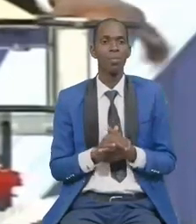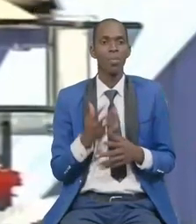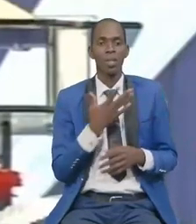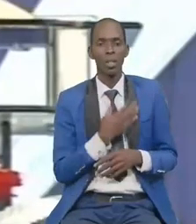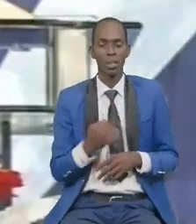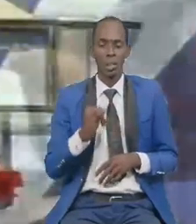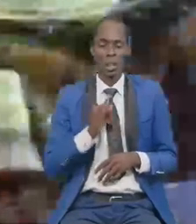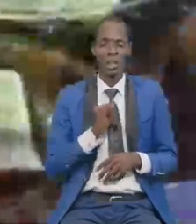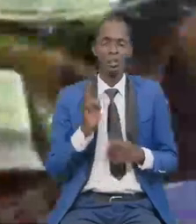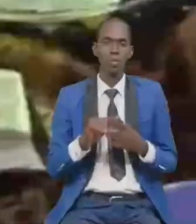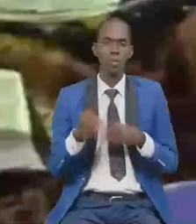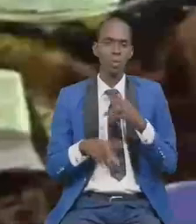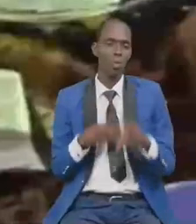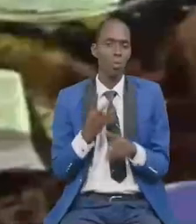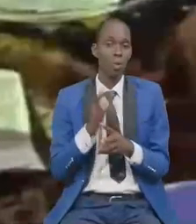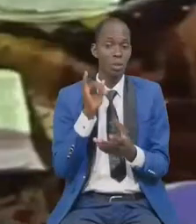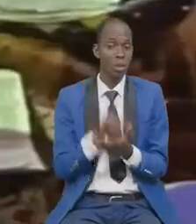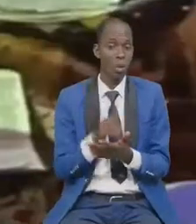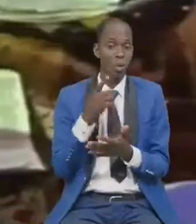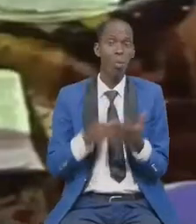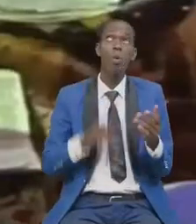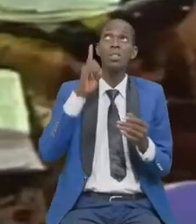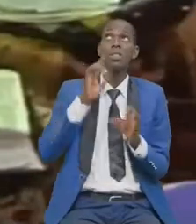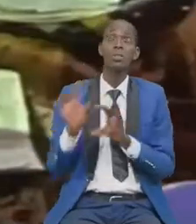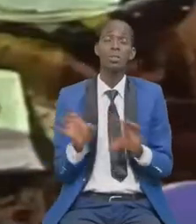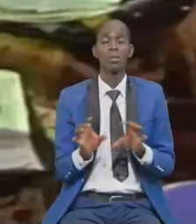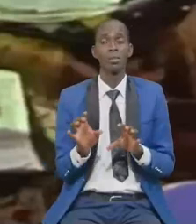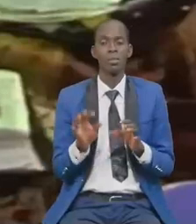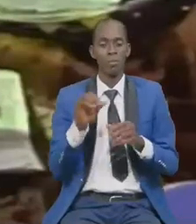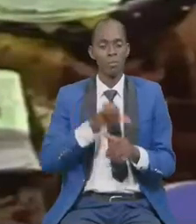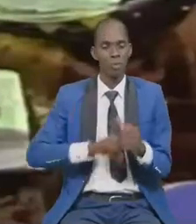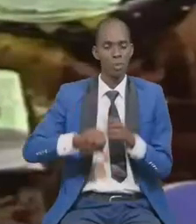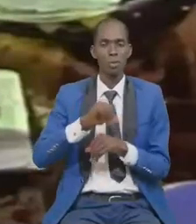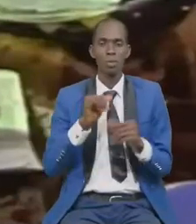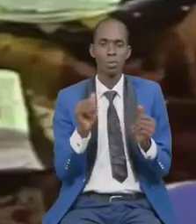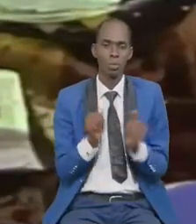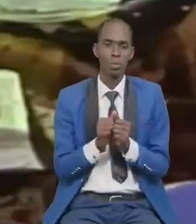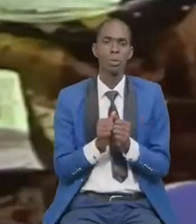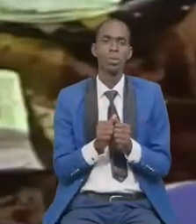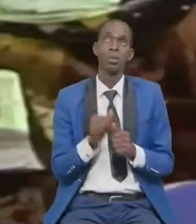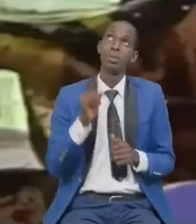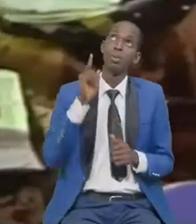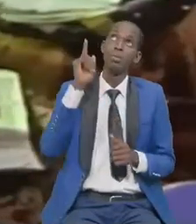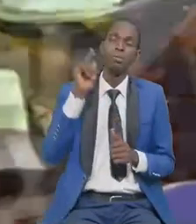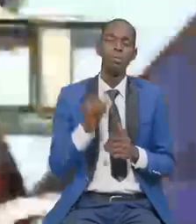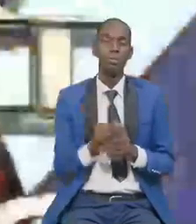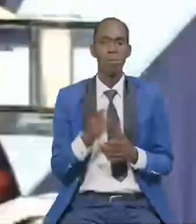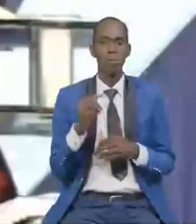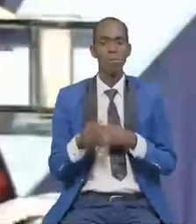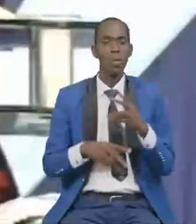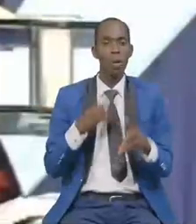C'est ce qu'il fait, la communion avec lui. Le monde est crucifié pour